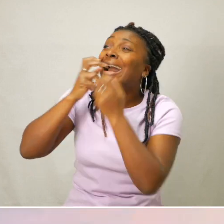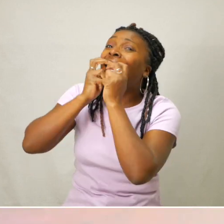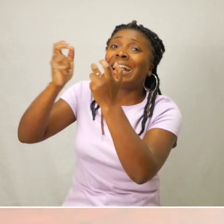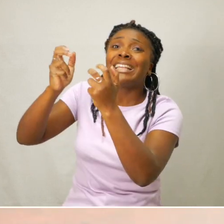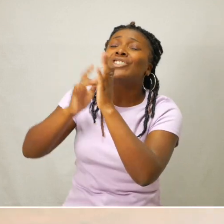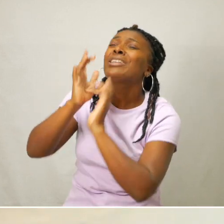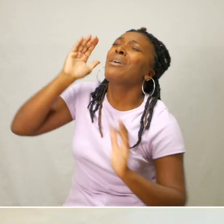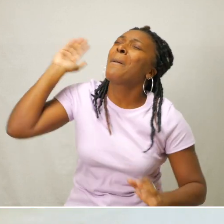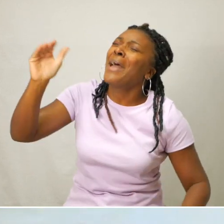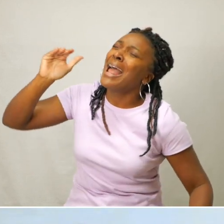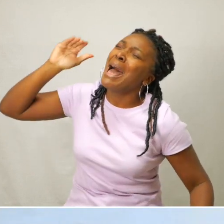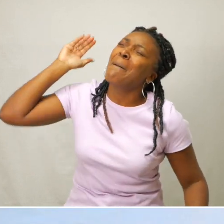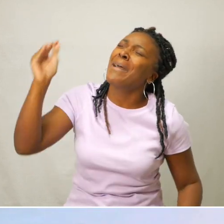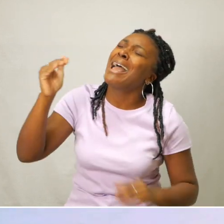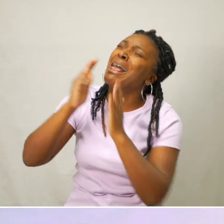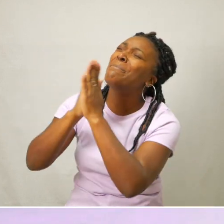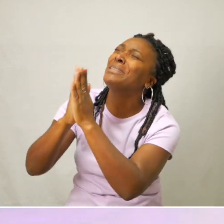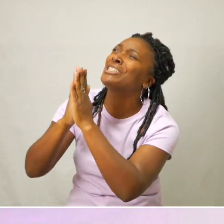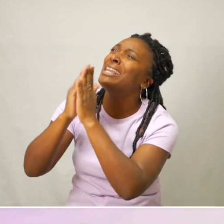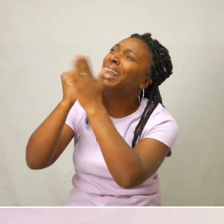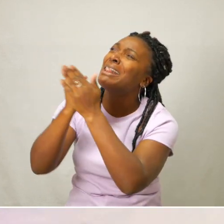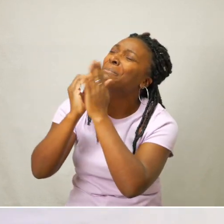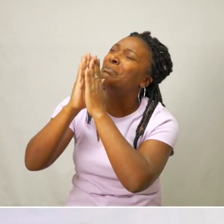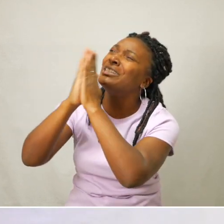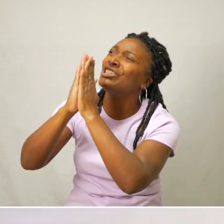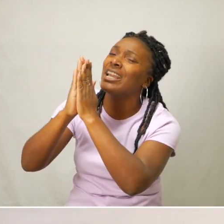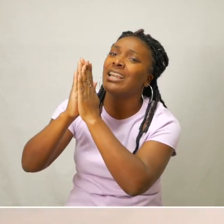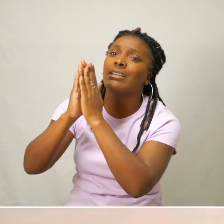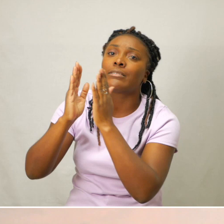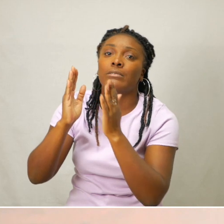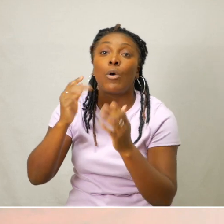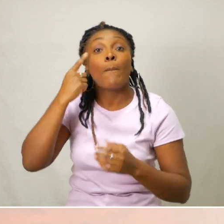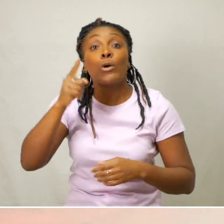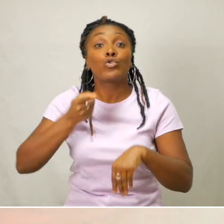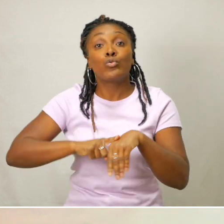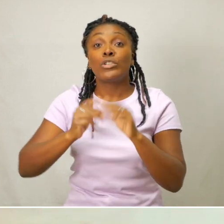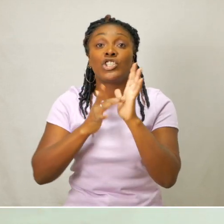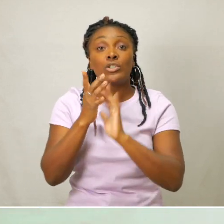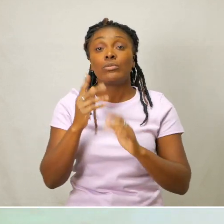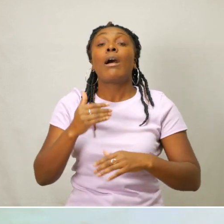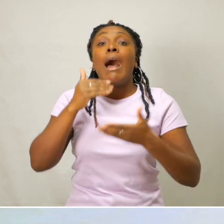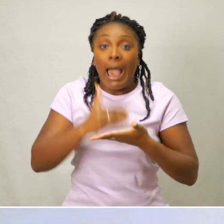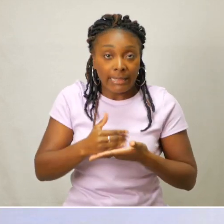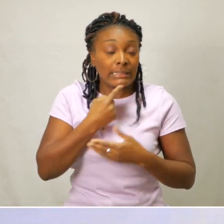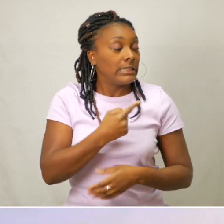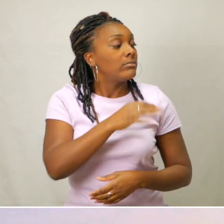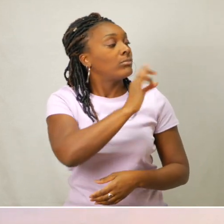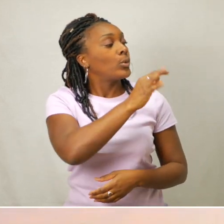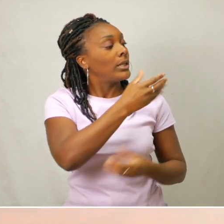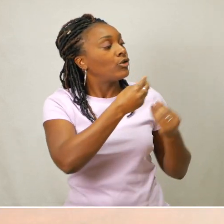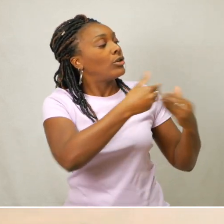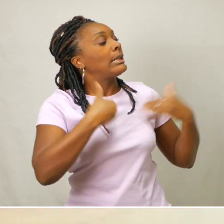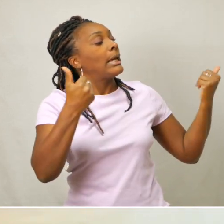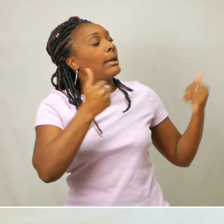crier à Jésus-Christ. Il va dire « aie pitié de moi ». On aurait pu s'attendre à ce que Jésus s'arrête et puis commence à lui dire « c'est bon, sois